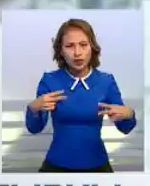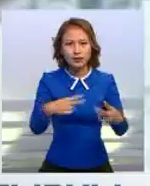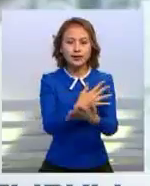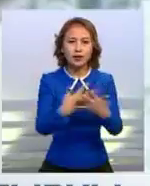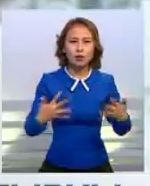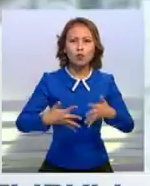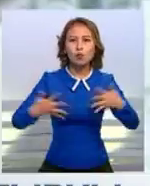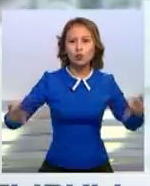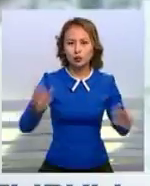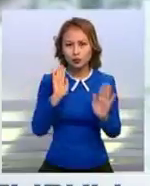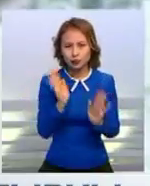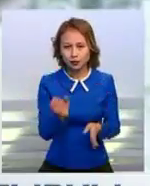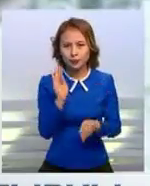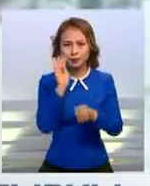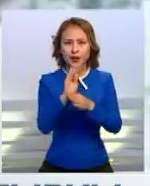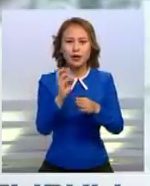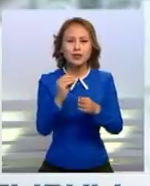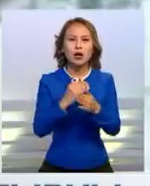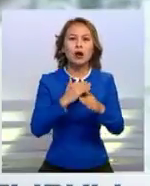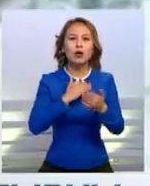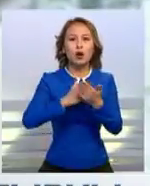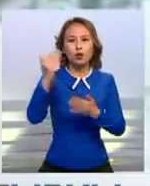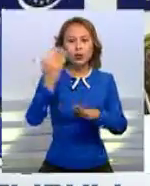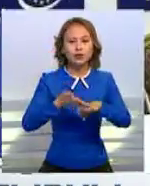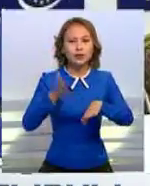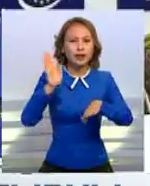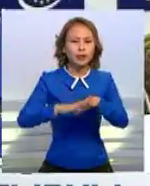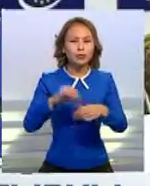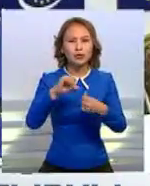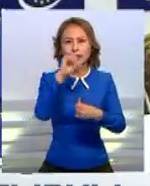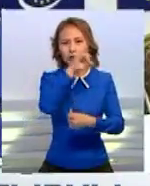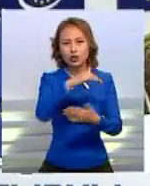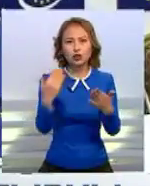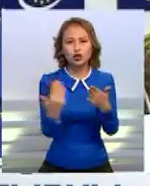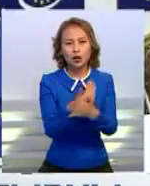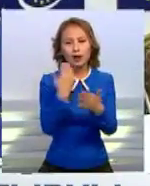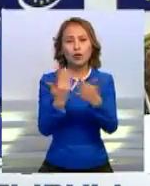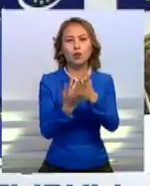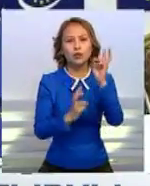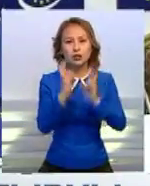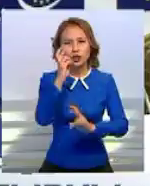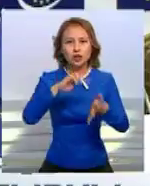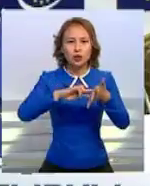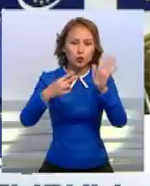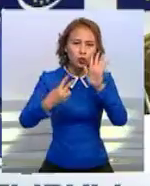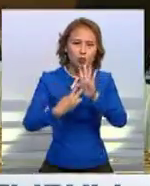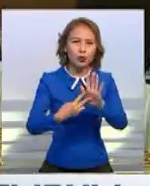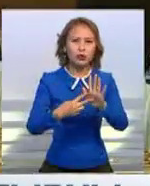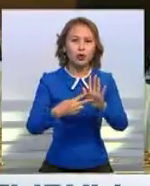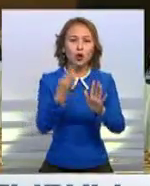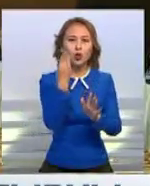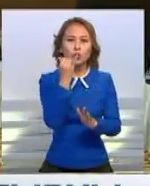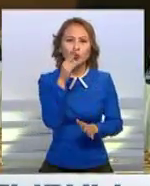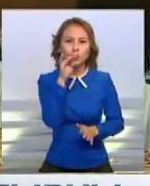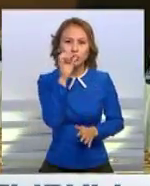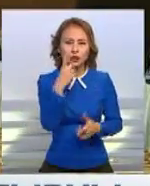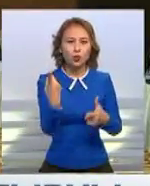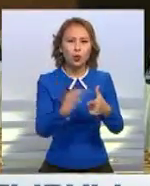өкілеттігі кеңейтіледі. Сондай-ақ, заңсыз істер мен аса ауыр емес қылмыстар үшін жаңа өндірісті енгізу